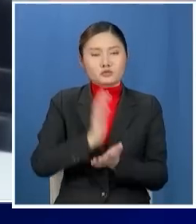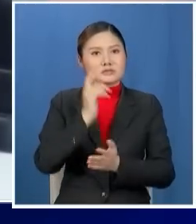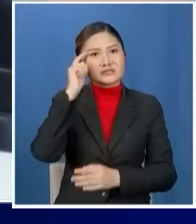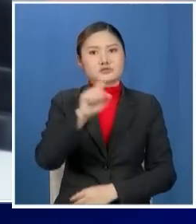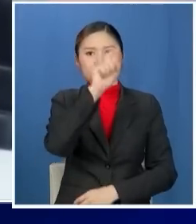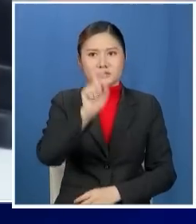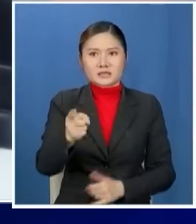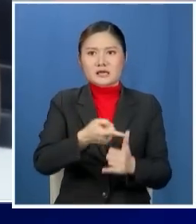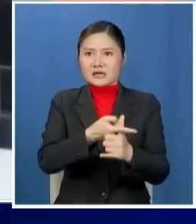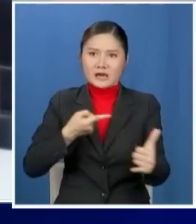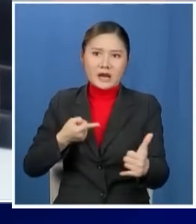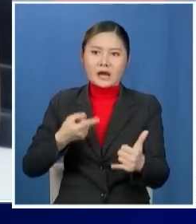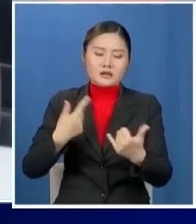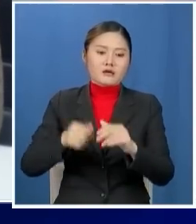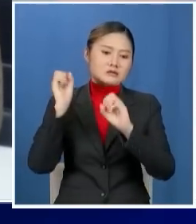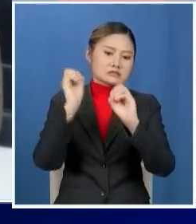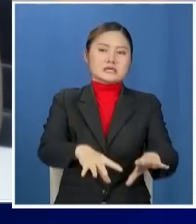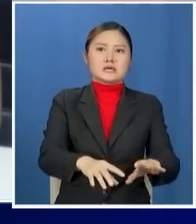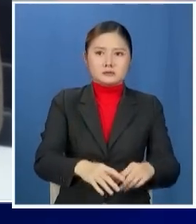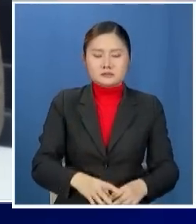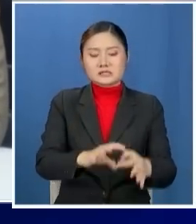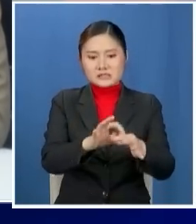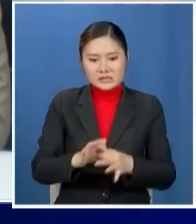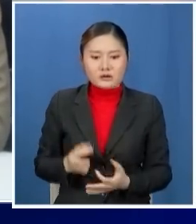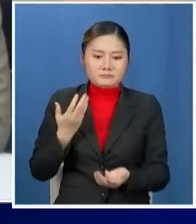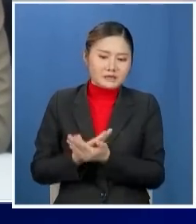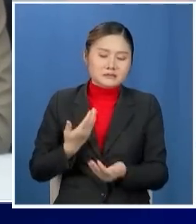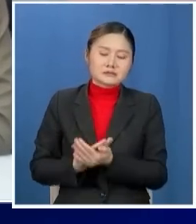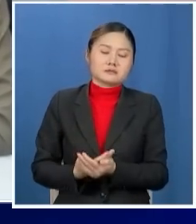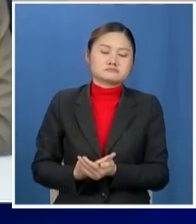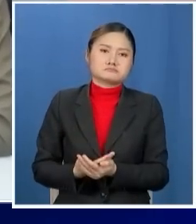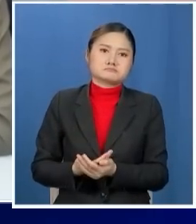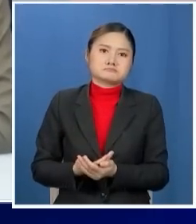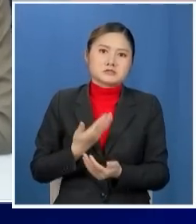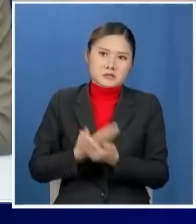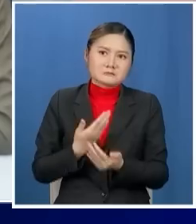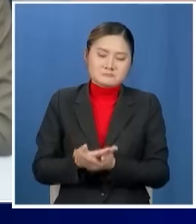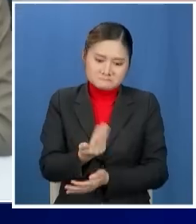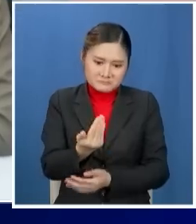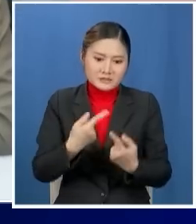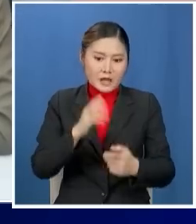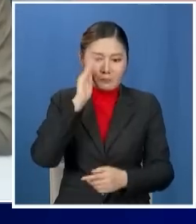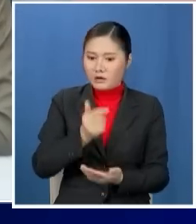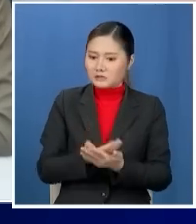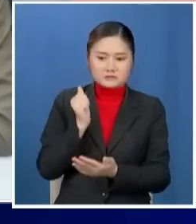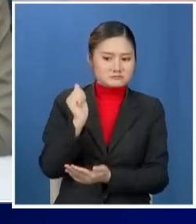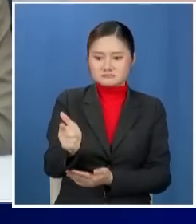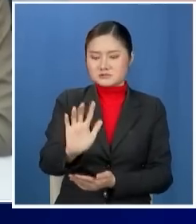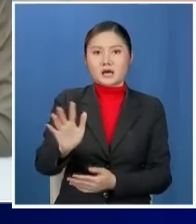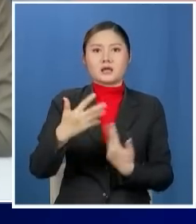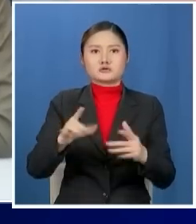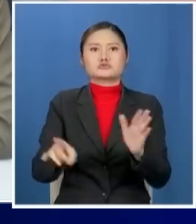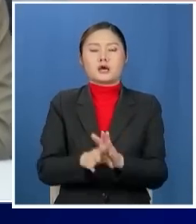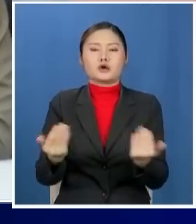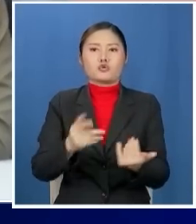ษฐานว่านี่คือฆาตกรรมอำพรางและอาจจะเกี่ยวข้องกับเรื่องการเรียกค่าไถ่นะฮะแต่ว่าทางพ่อเธอไม่ได้จ่ายไงหลังจากนั้นก็พบว่าเธอเ